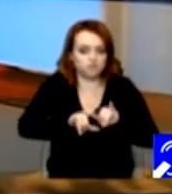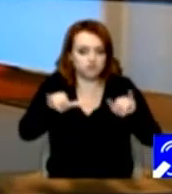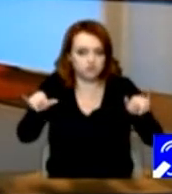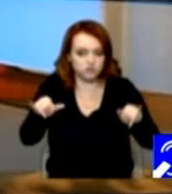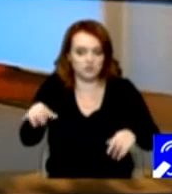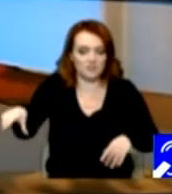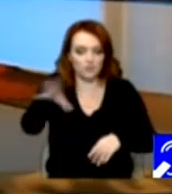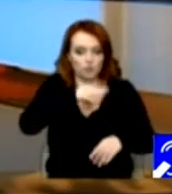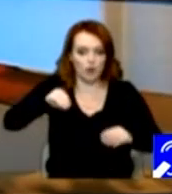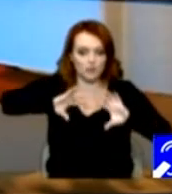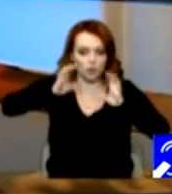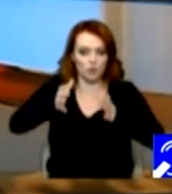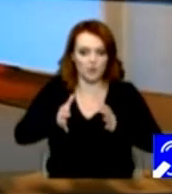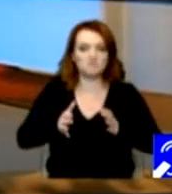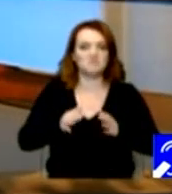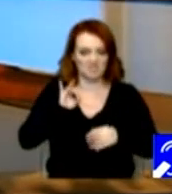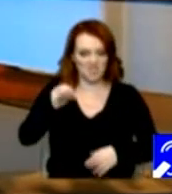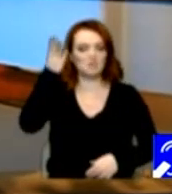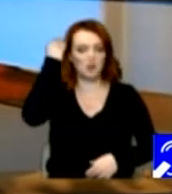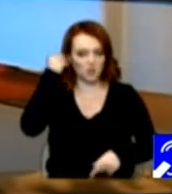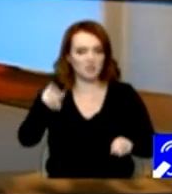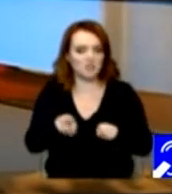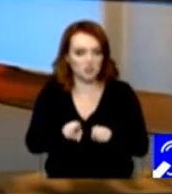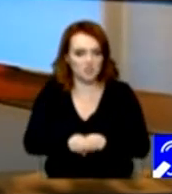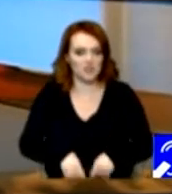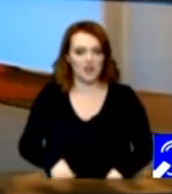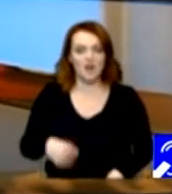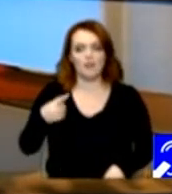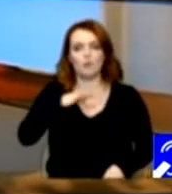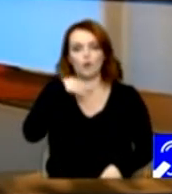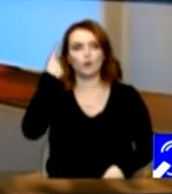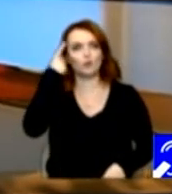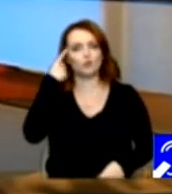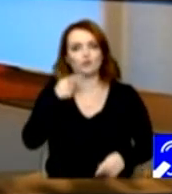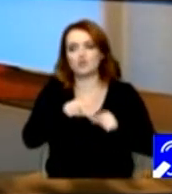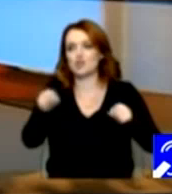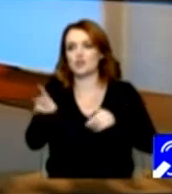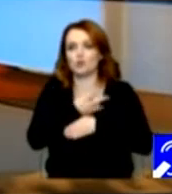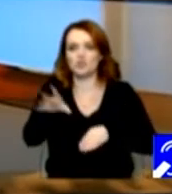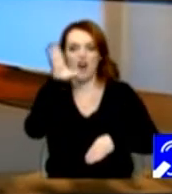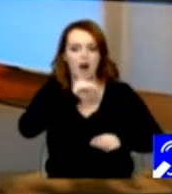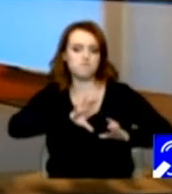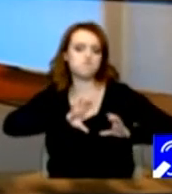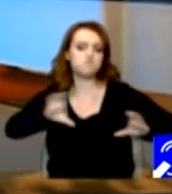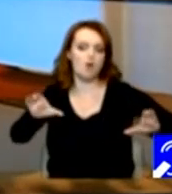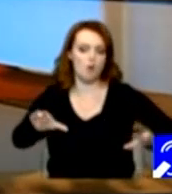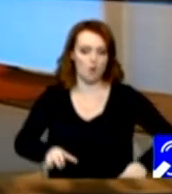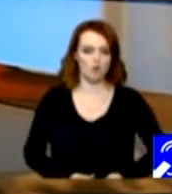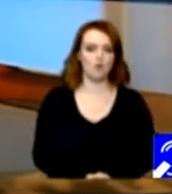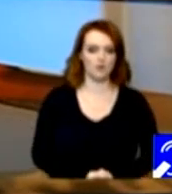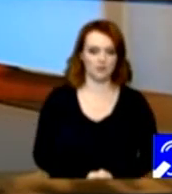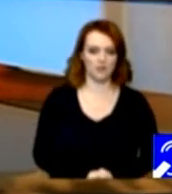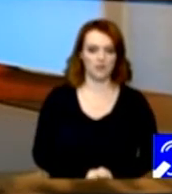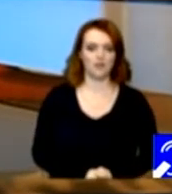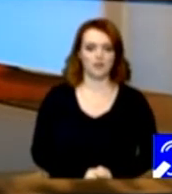nici basarabenii mulți dintre ei trăiesc cu iluzia că te poți îmbogăți peste noapte Pentru a preveni o astfel de dependență cea mai bună metodă